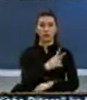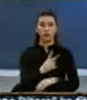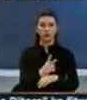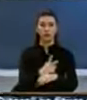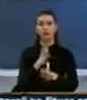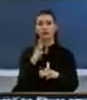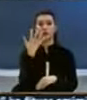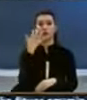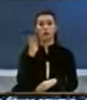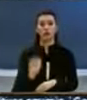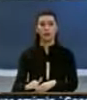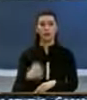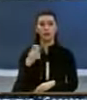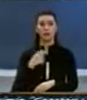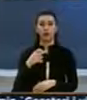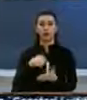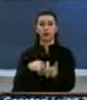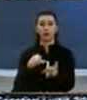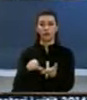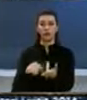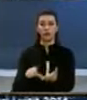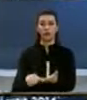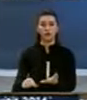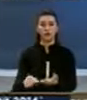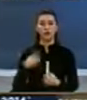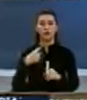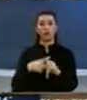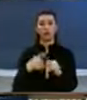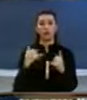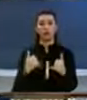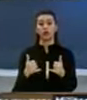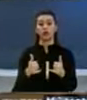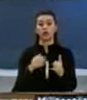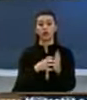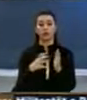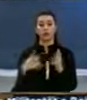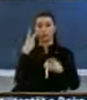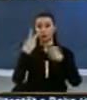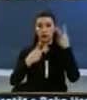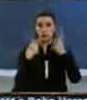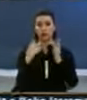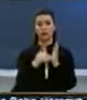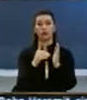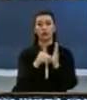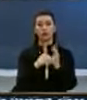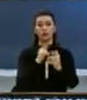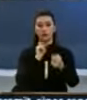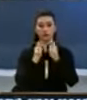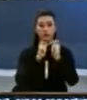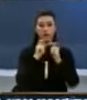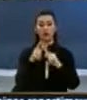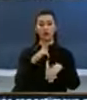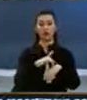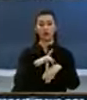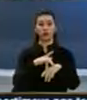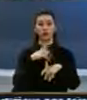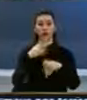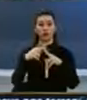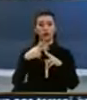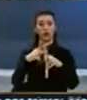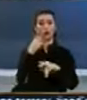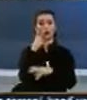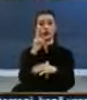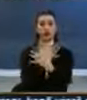rreth 500.000 euro dhe se jemi në fazën e konsolidimit respektivisht të funksionalizimit të kardiokirurgjisë me partnerët tanë